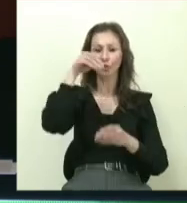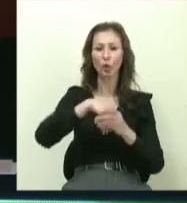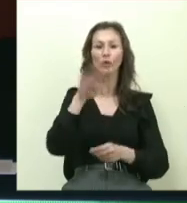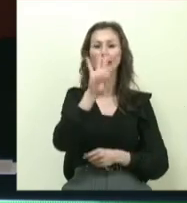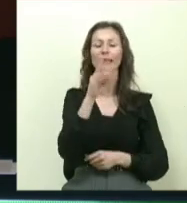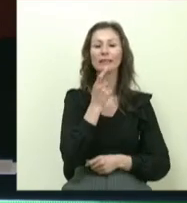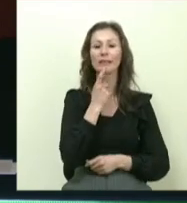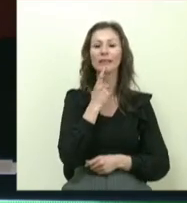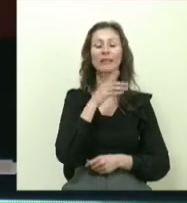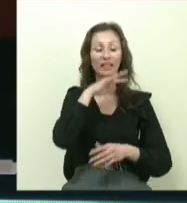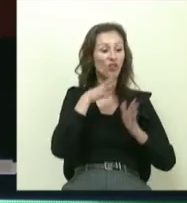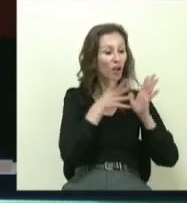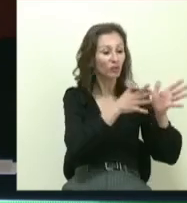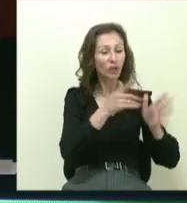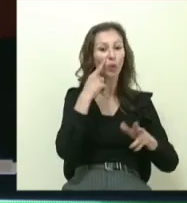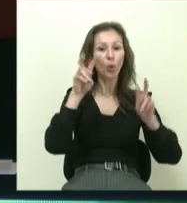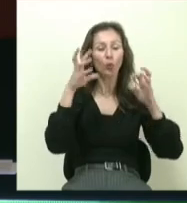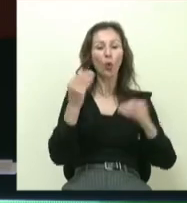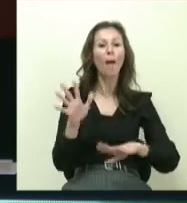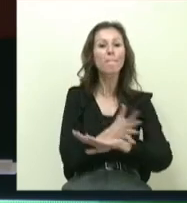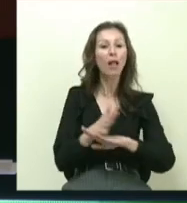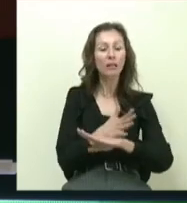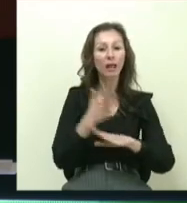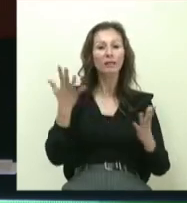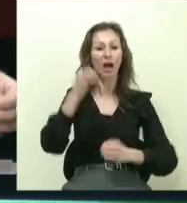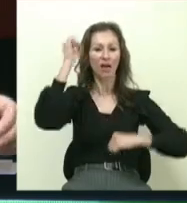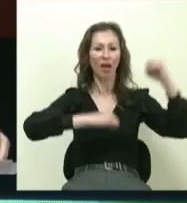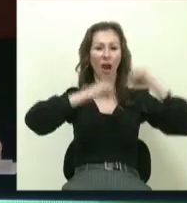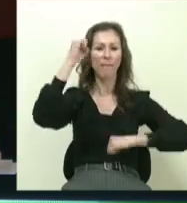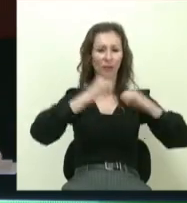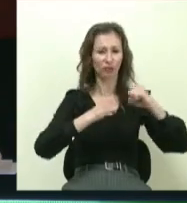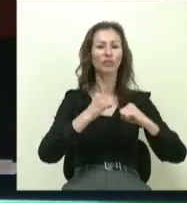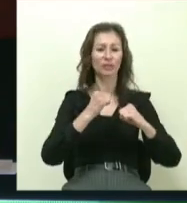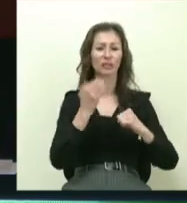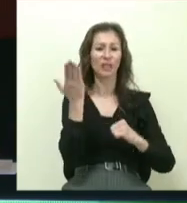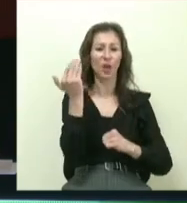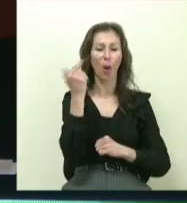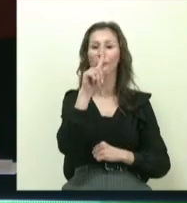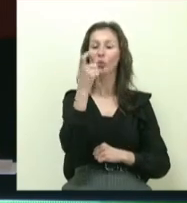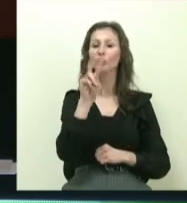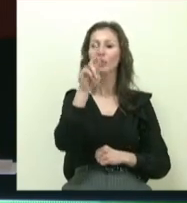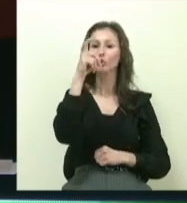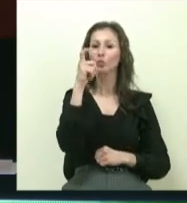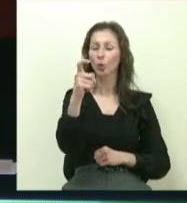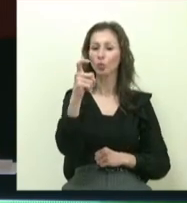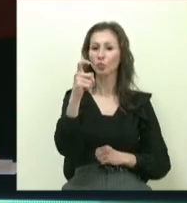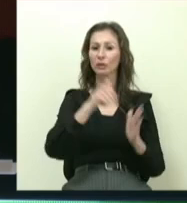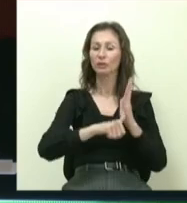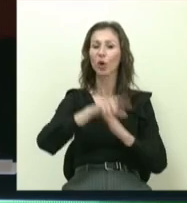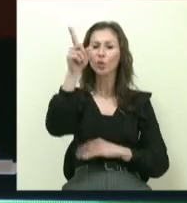40 yılda ihracata konu olan mallar daha rekabetçi hale geliyor ve 1979'da